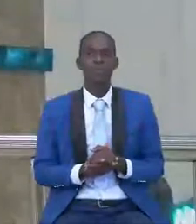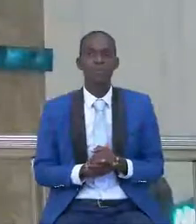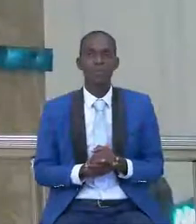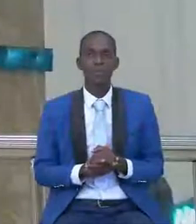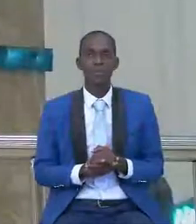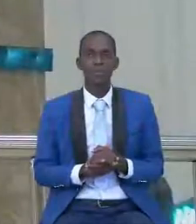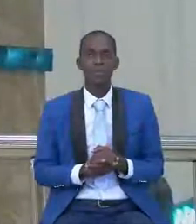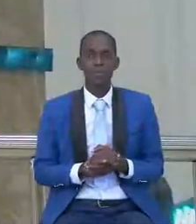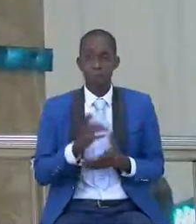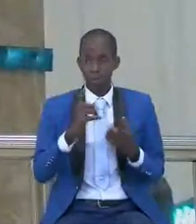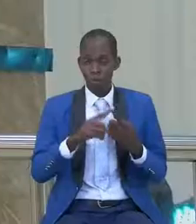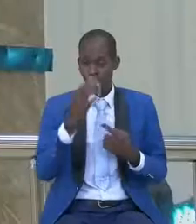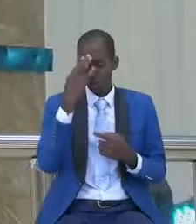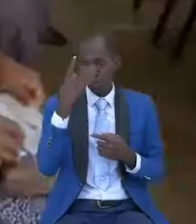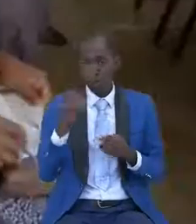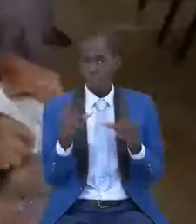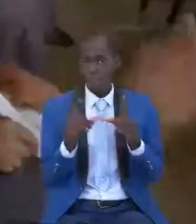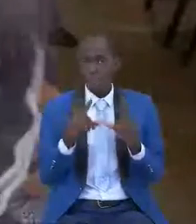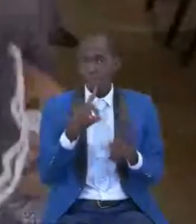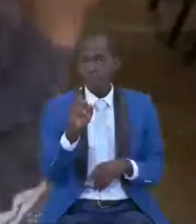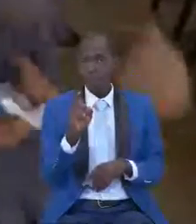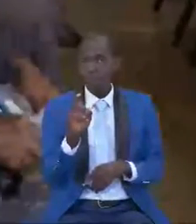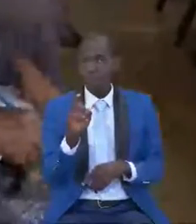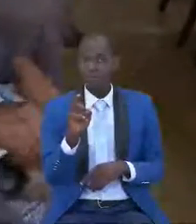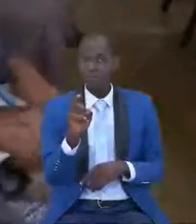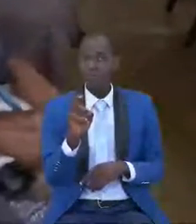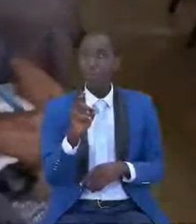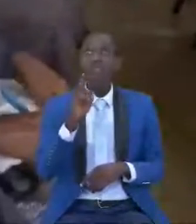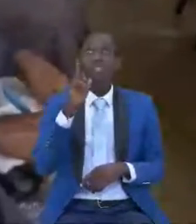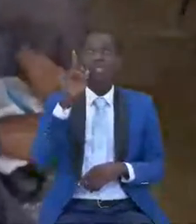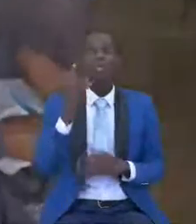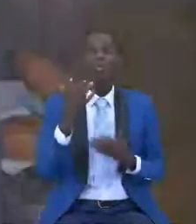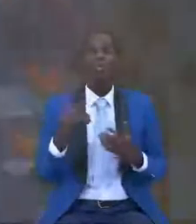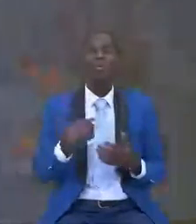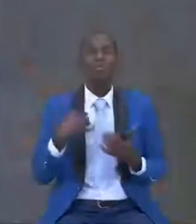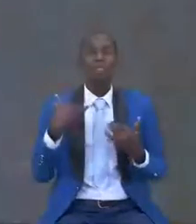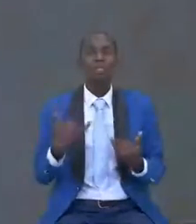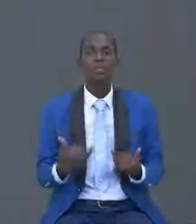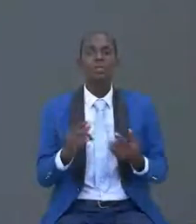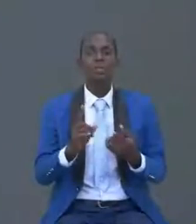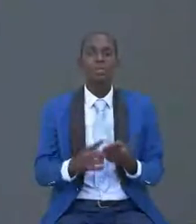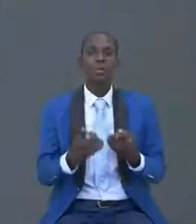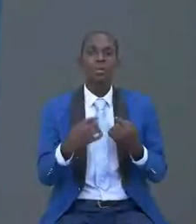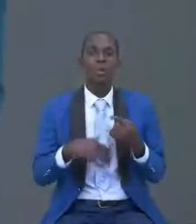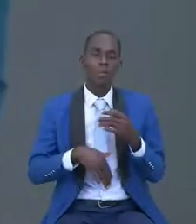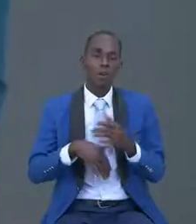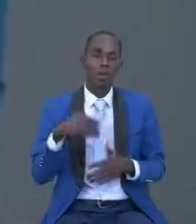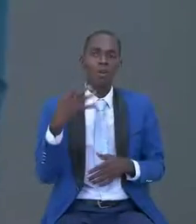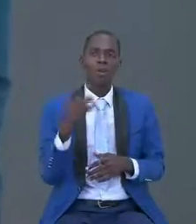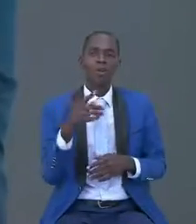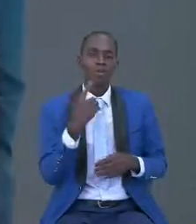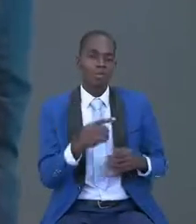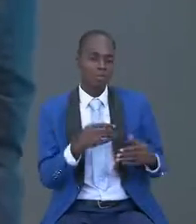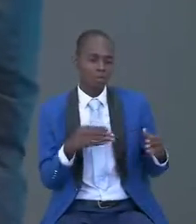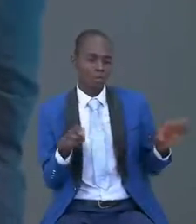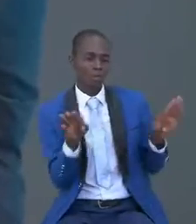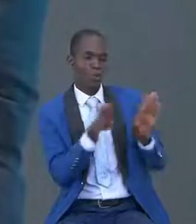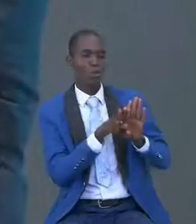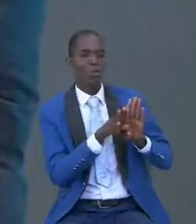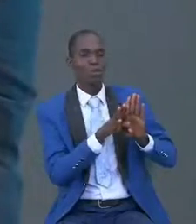Vous voulez entendre le niveau? Vous voulez entendre ce niveau-là? Il veut maintenant que je vienne, que je sorte des portes